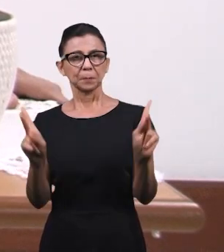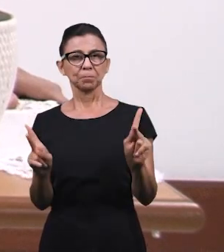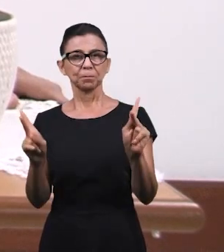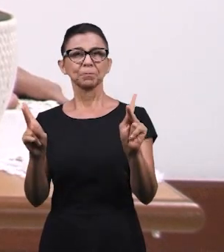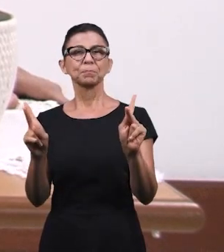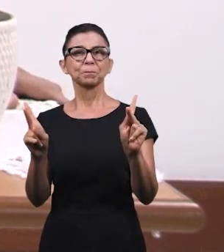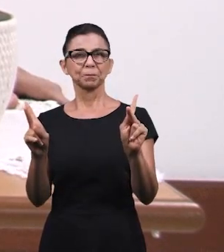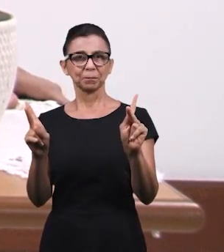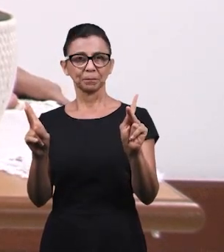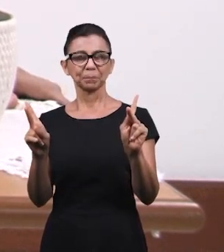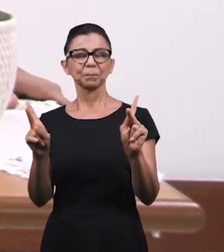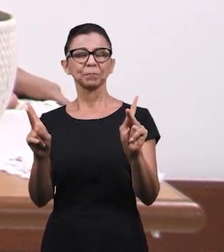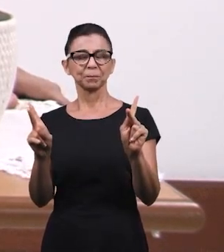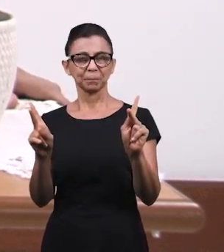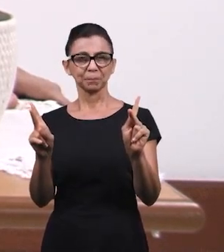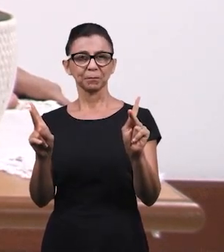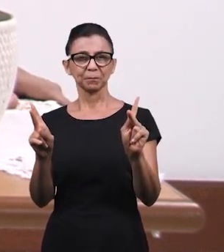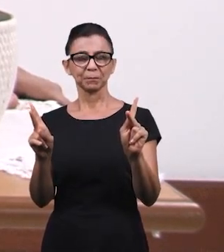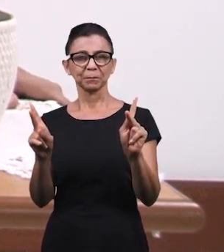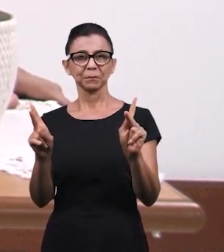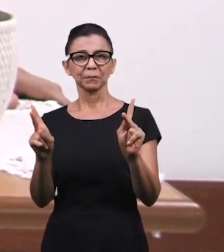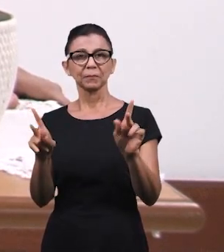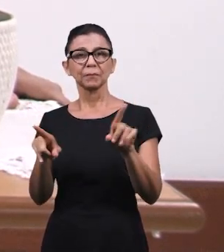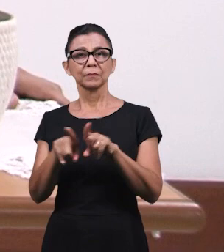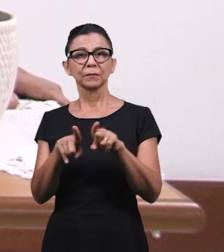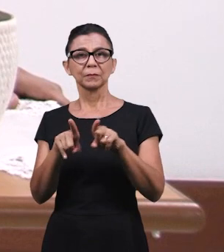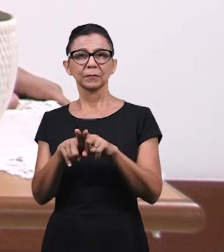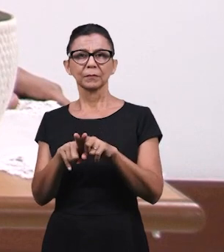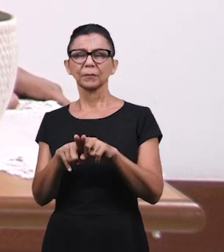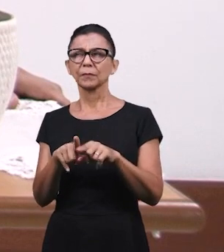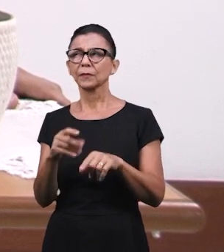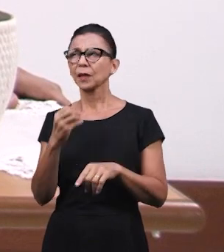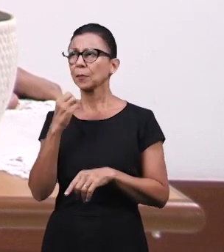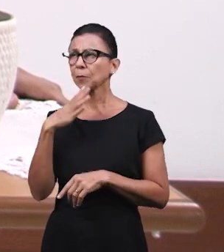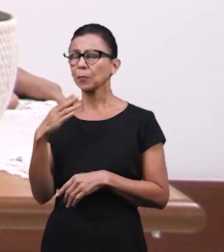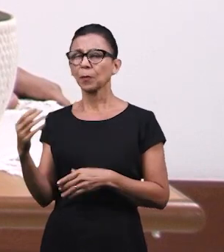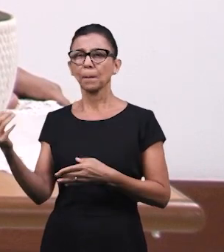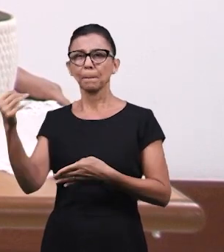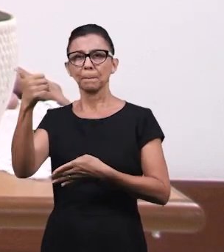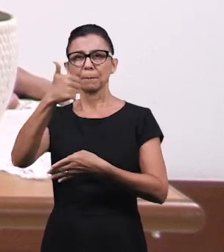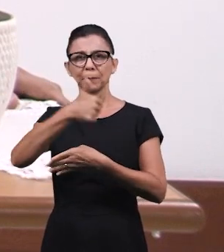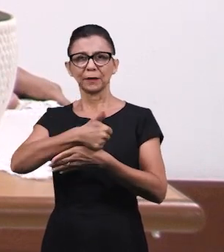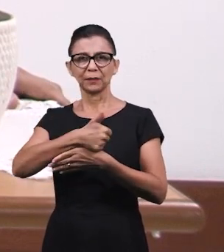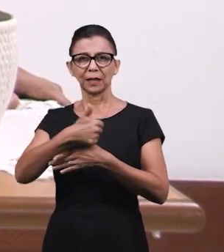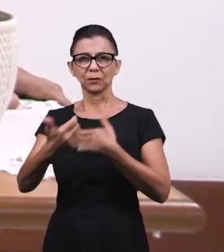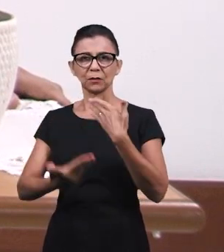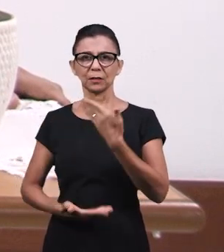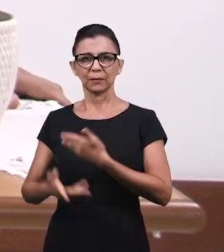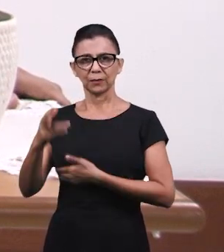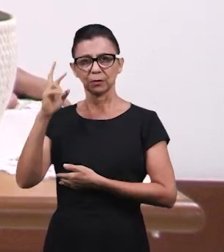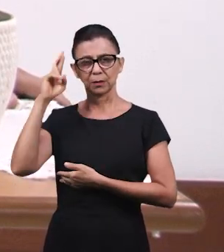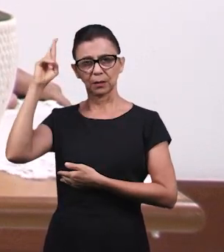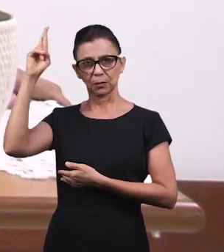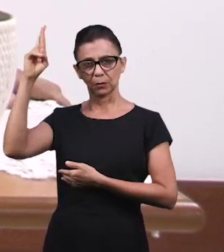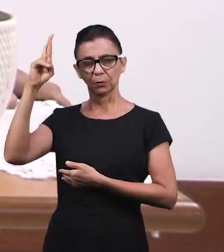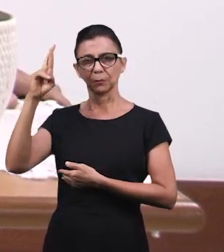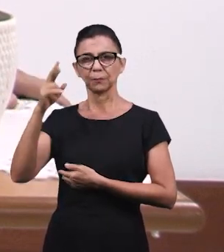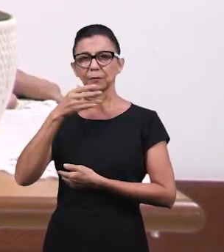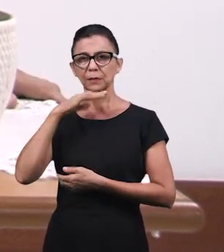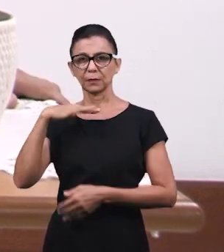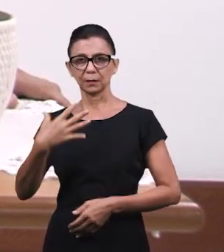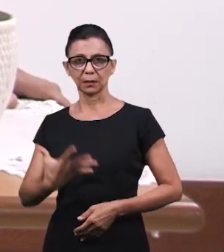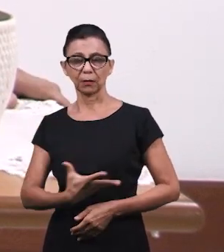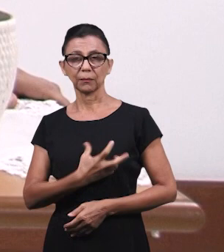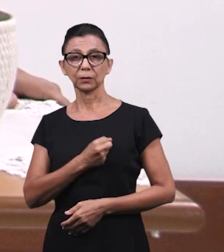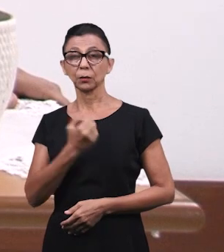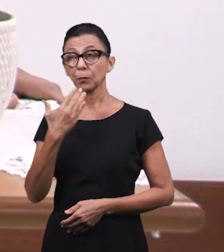Ты даруешь нам, который превосходит всякое разумение, и за привилегию служить Тебе, как нашему Богу Спасителю. И